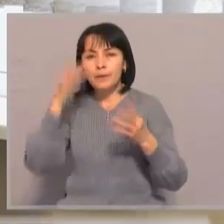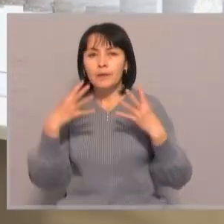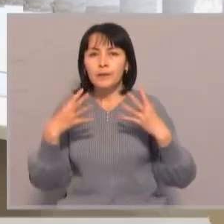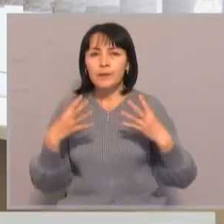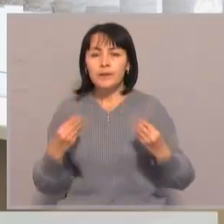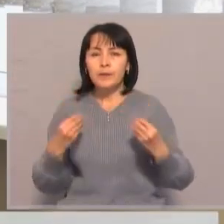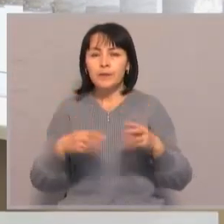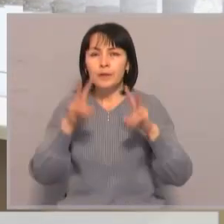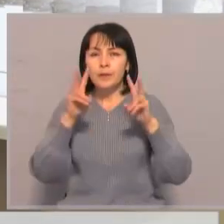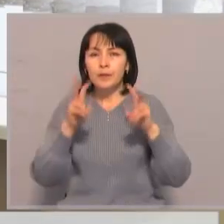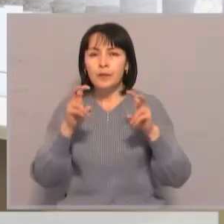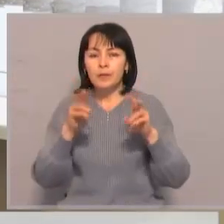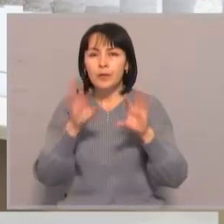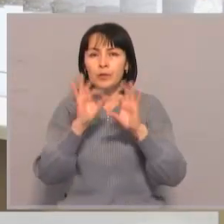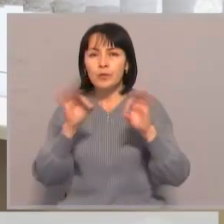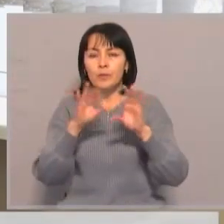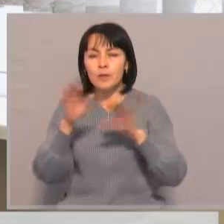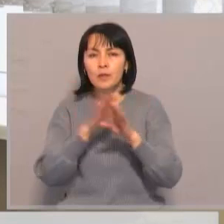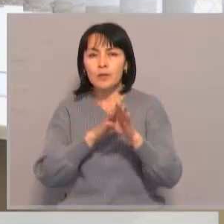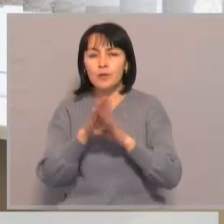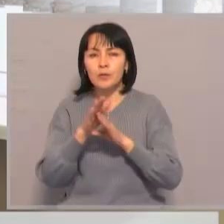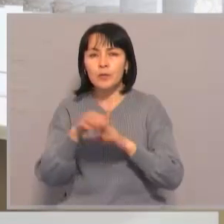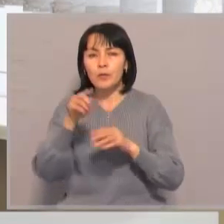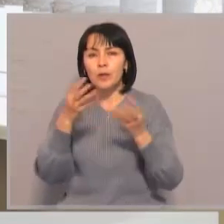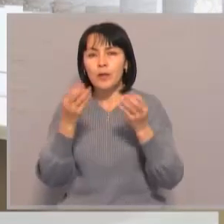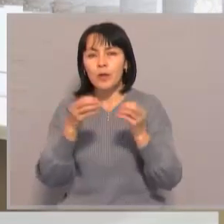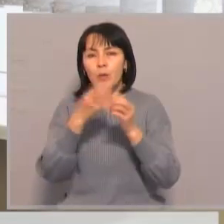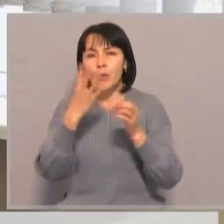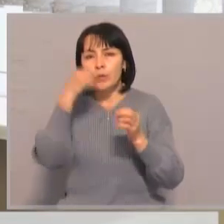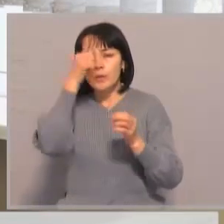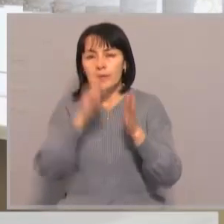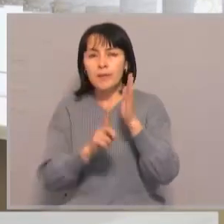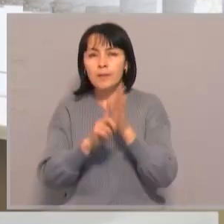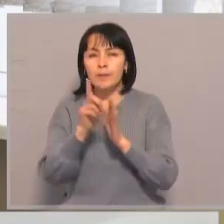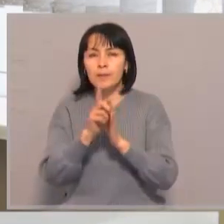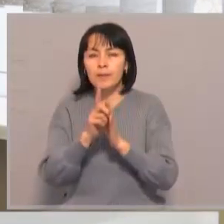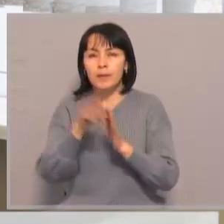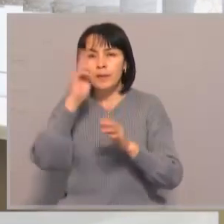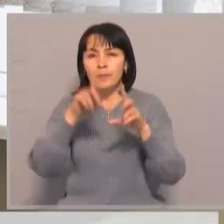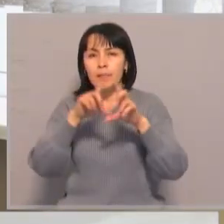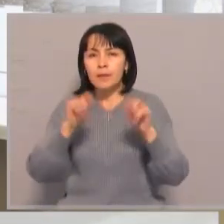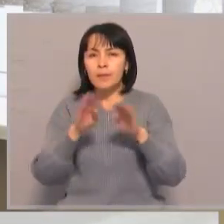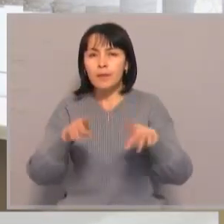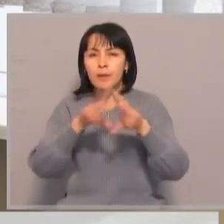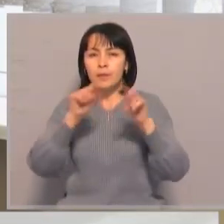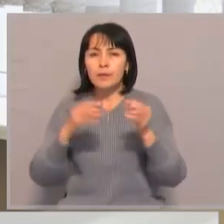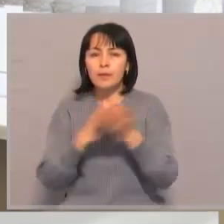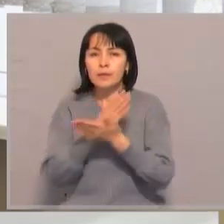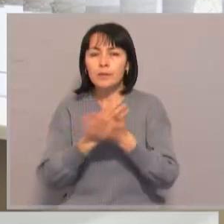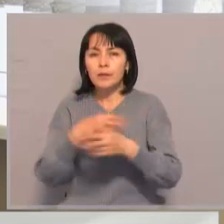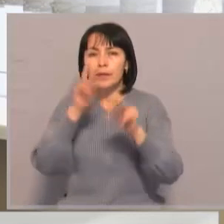денсаулық тақырыптарында түсіндіру жұмыстарын жүргізеді. Ол әрине 14 жастан бастап, яғни мектеп, балабақша